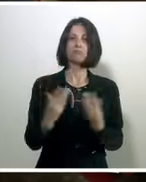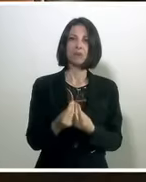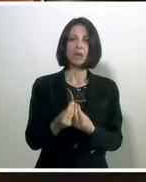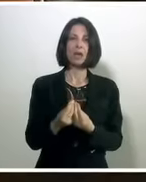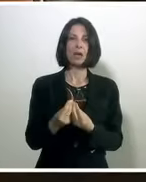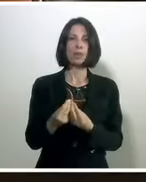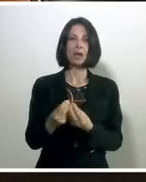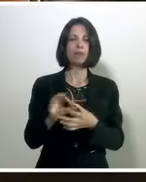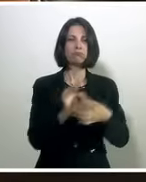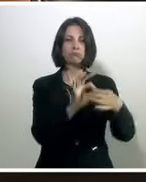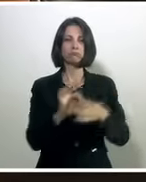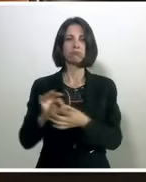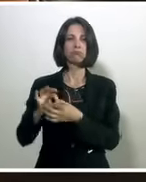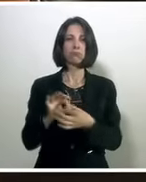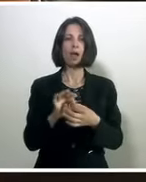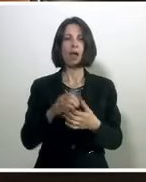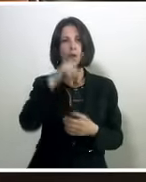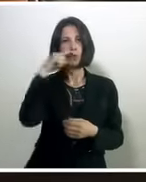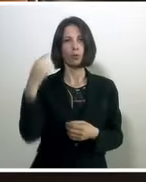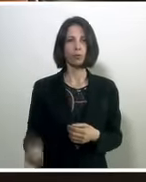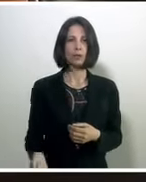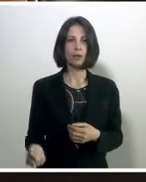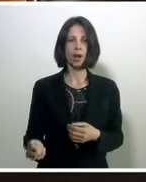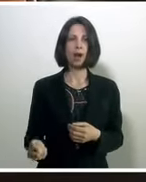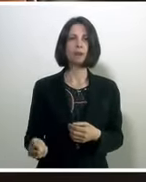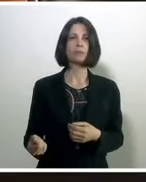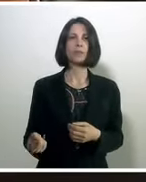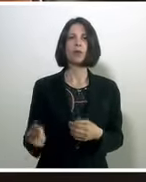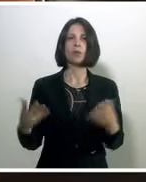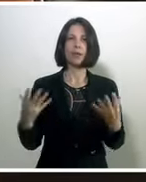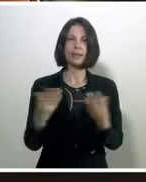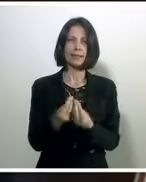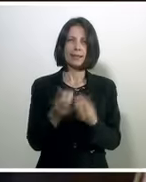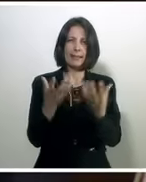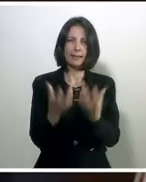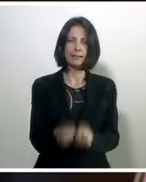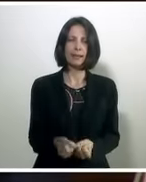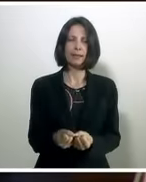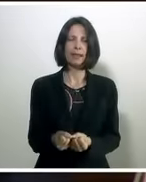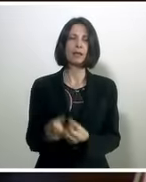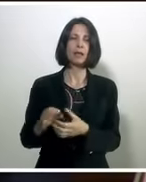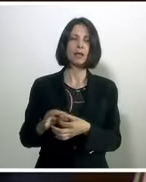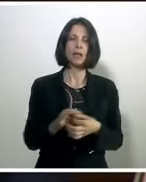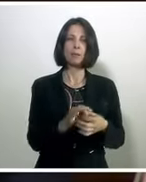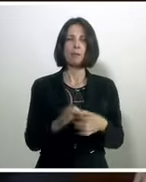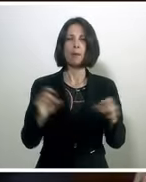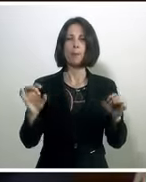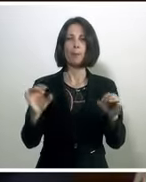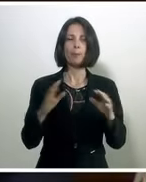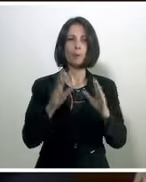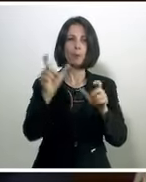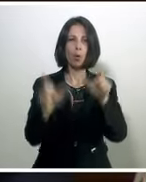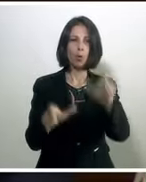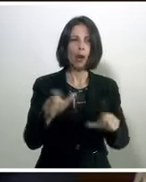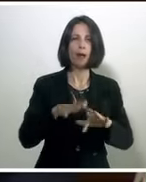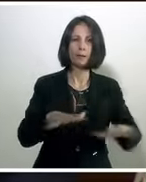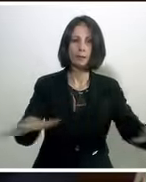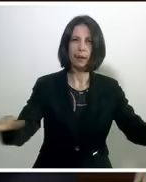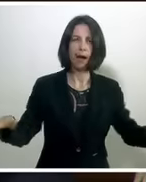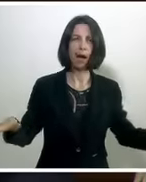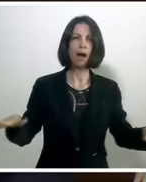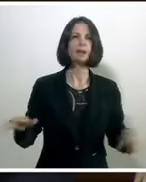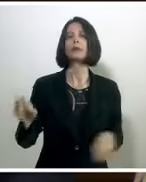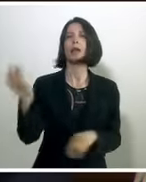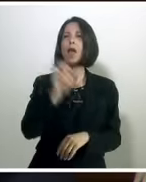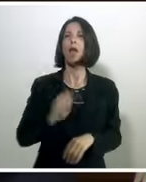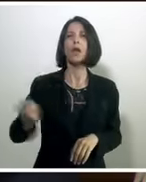una sintesi di Comunismo Libertà democrazia e pluralismo che in sintonia con i percorsi dei leader del socialismo Nord Europe Willy